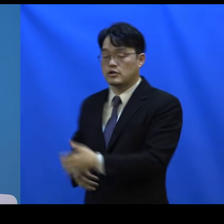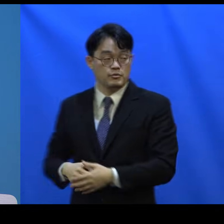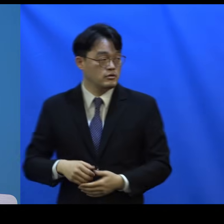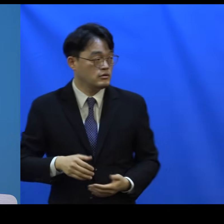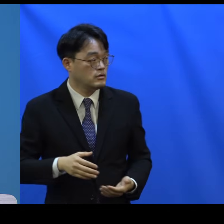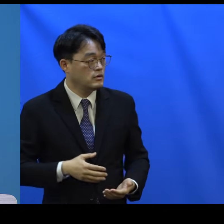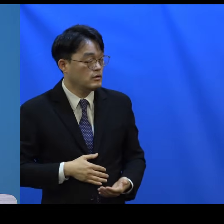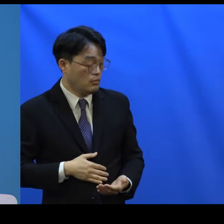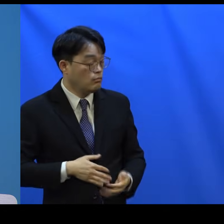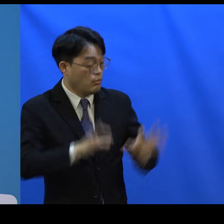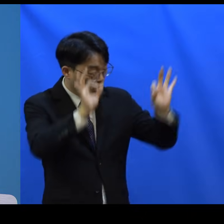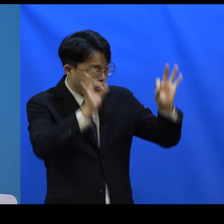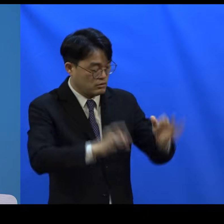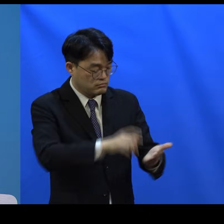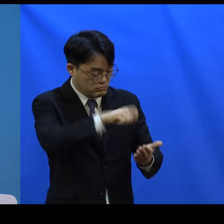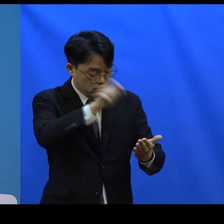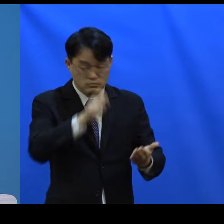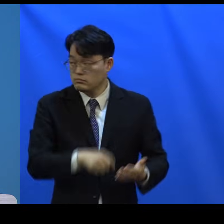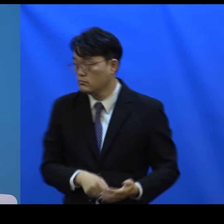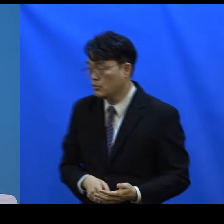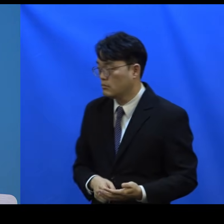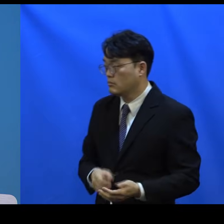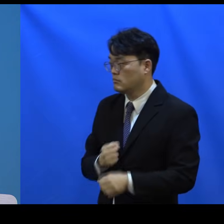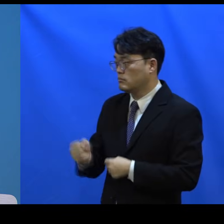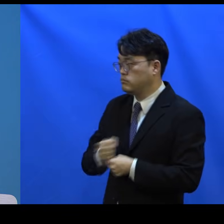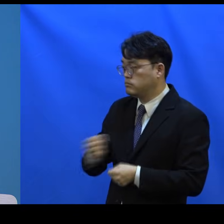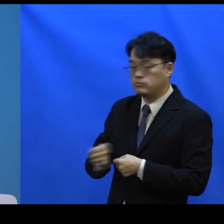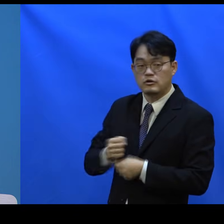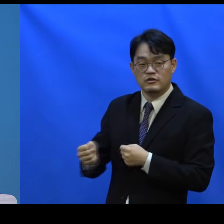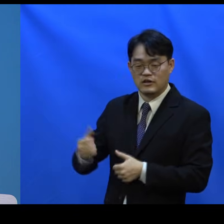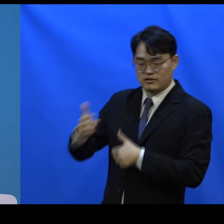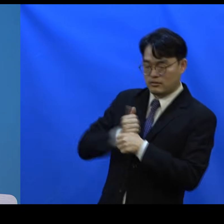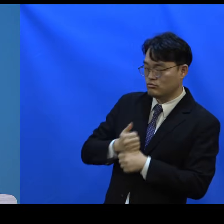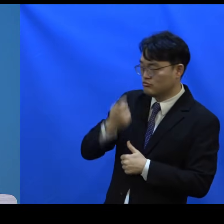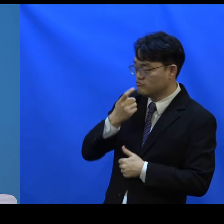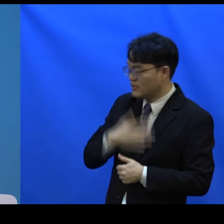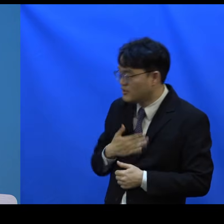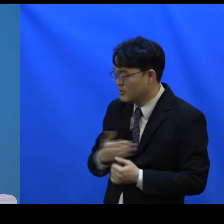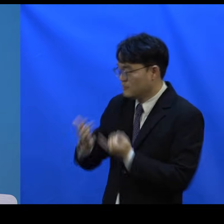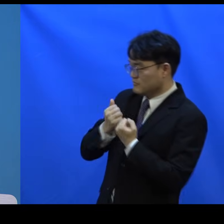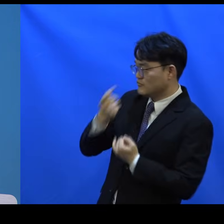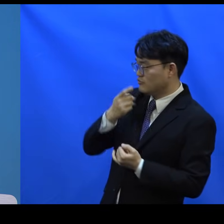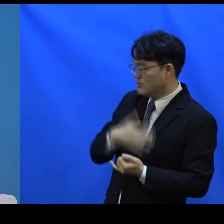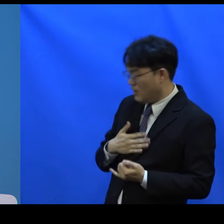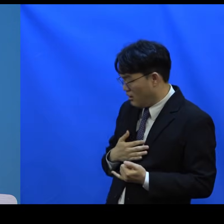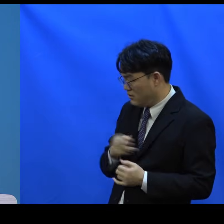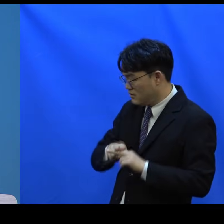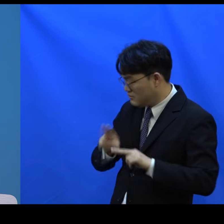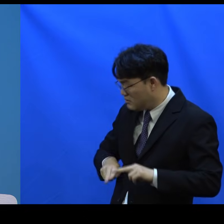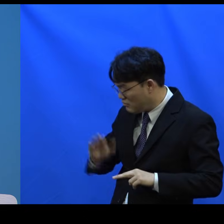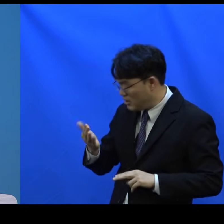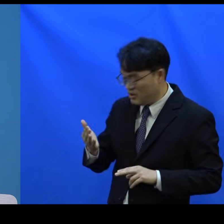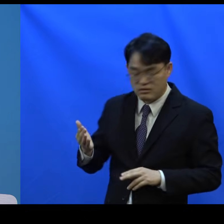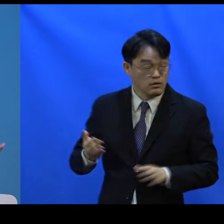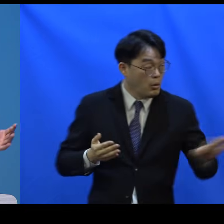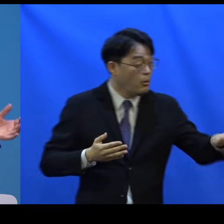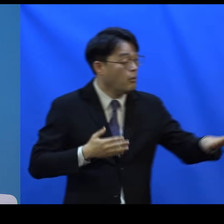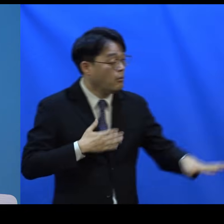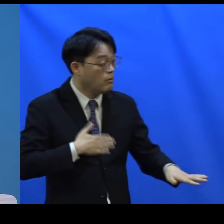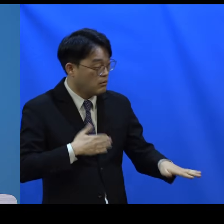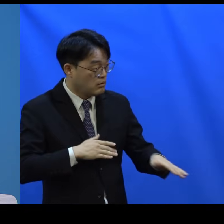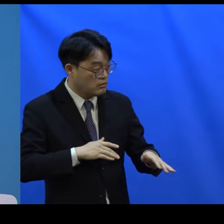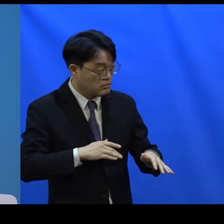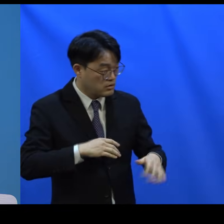예, 땡큐. 뭐 헌신하고 기뻐하고 막 즐거이 하고 싶어하는 사람하고 한 명하고 하는 게 낫지. 막 억지로